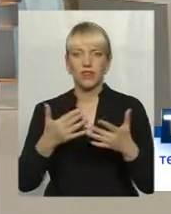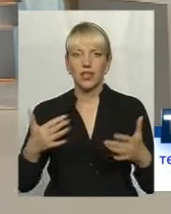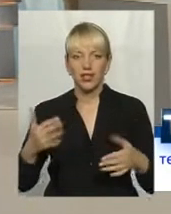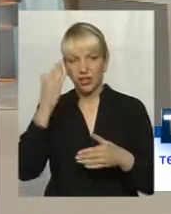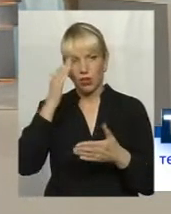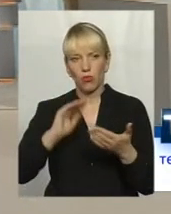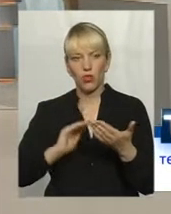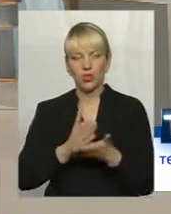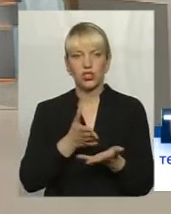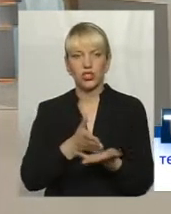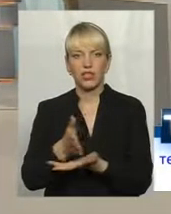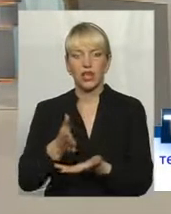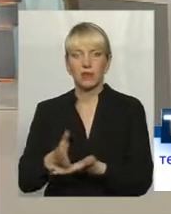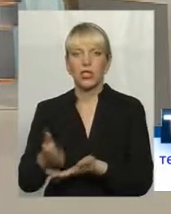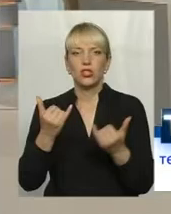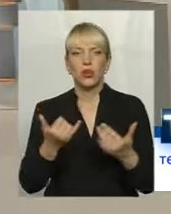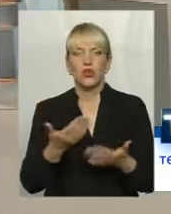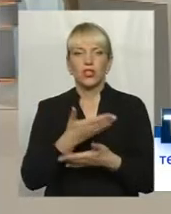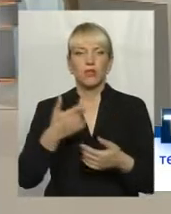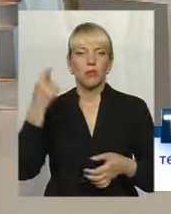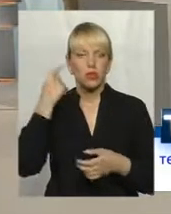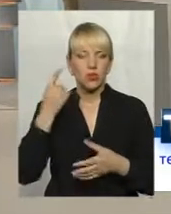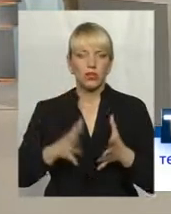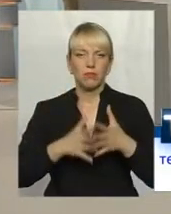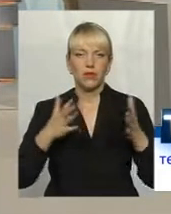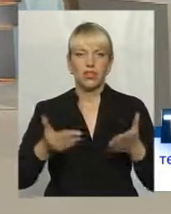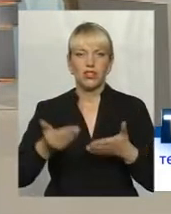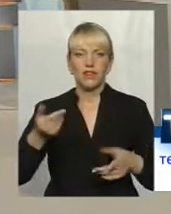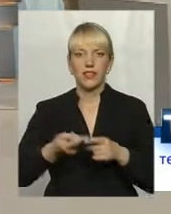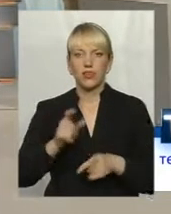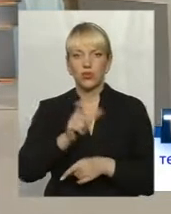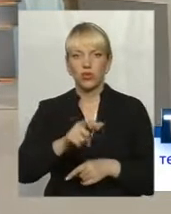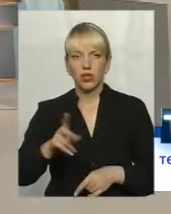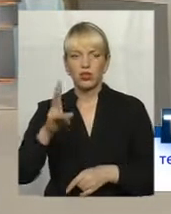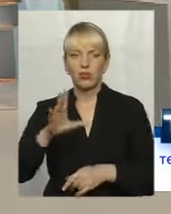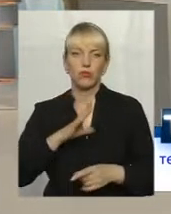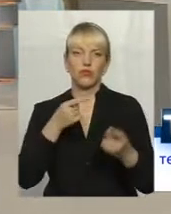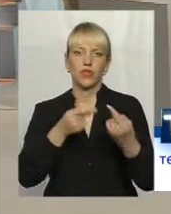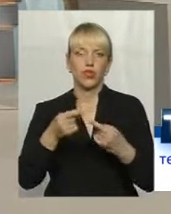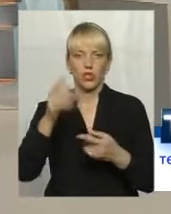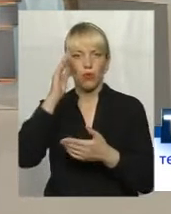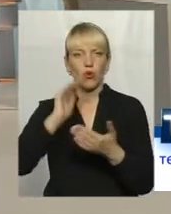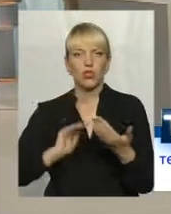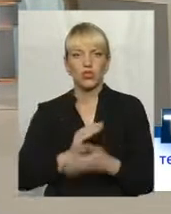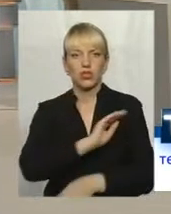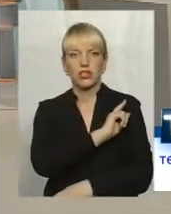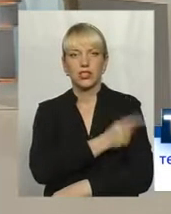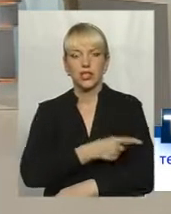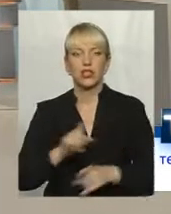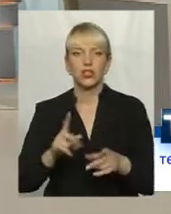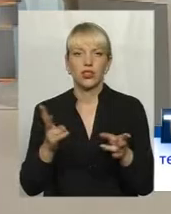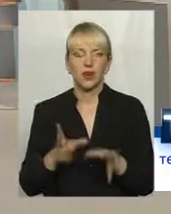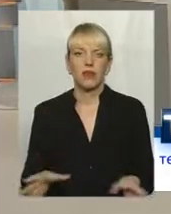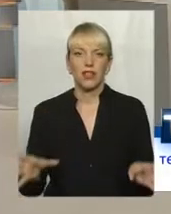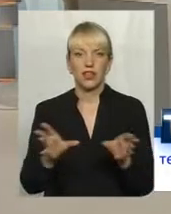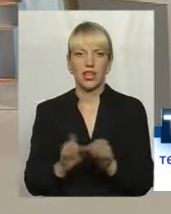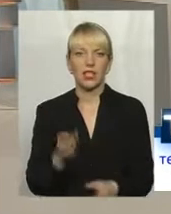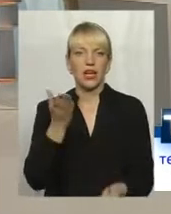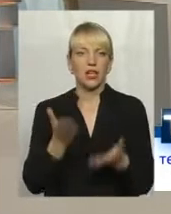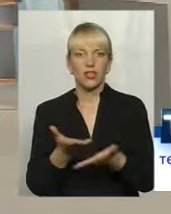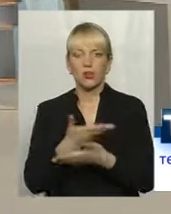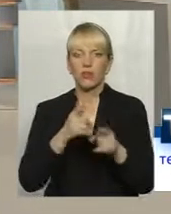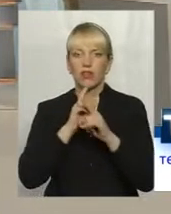політичних напрямках. Сьогодні ми чули все більше від тих людей, які були в інших політичних силах, про те, що треба єднатися. Якщо ми